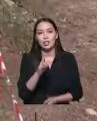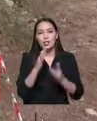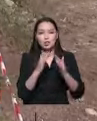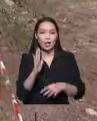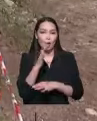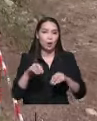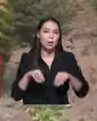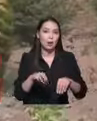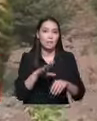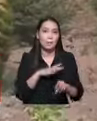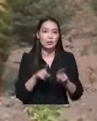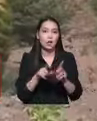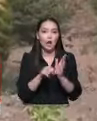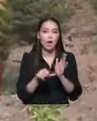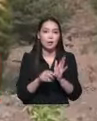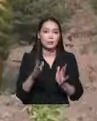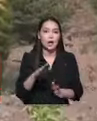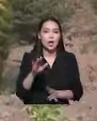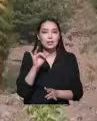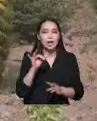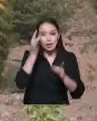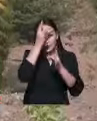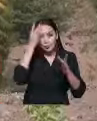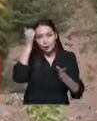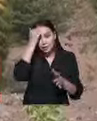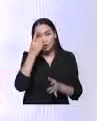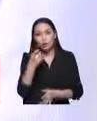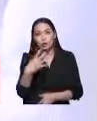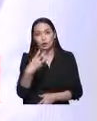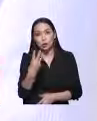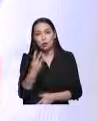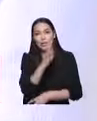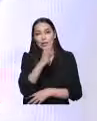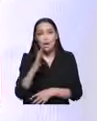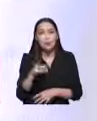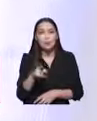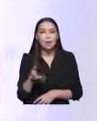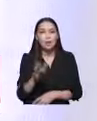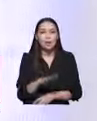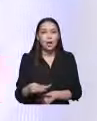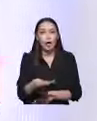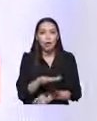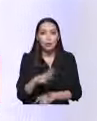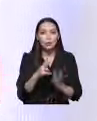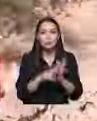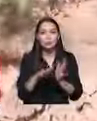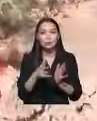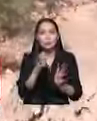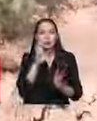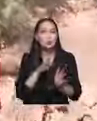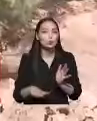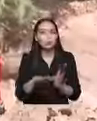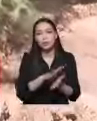егілді. Сондай-ақ 60 тарихи мәдени ескерткіш, 143 саябақ, 1000-нан аса аула, 8300 су қоймасының ауласы тазартылды.